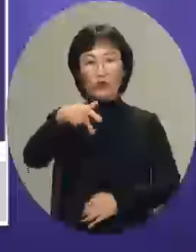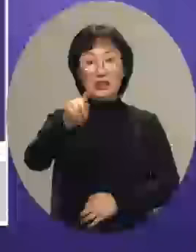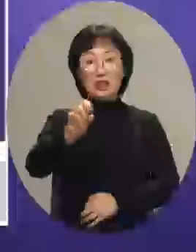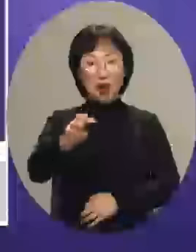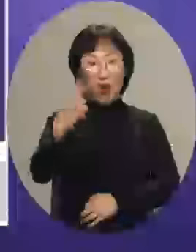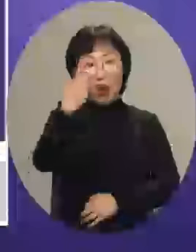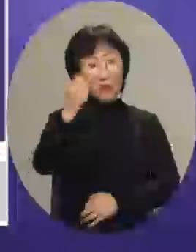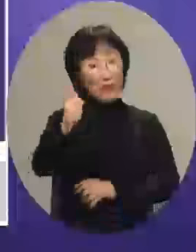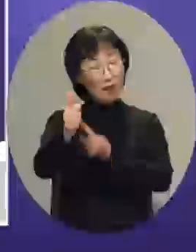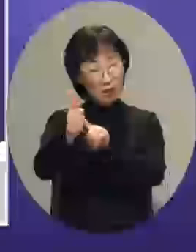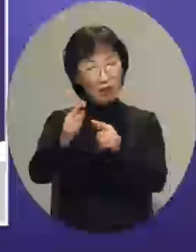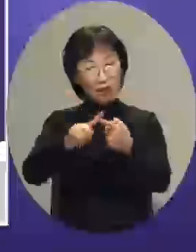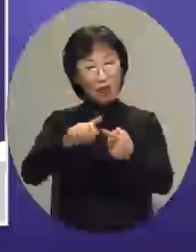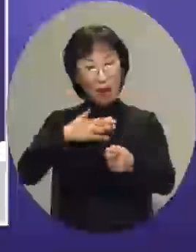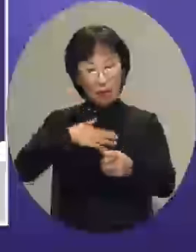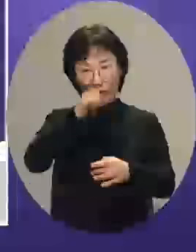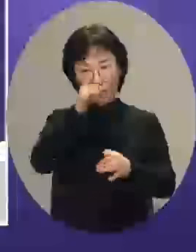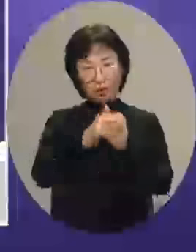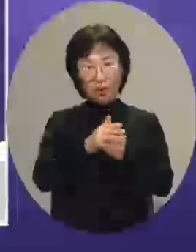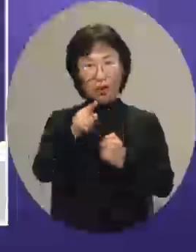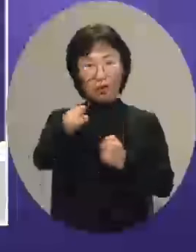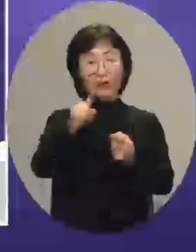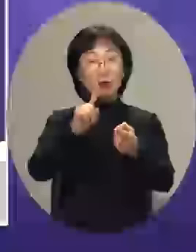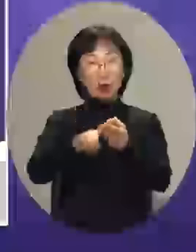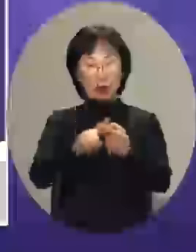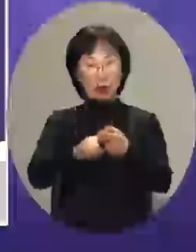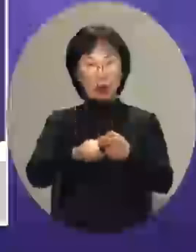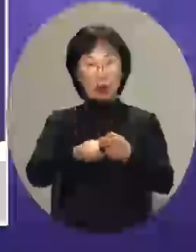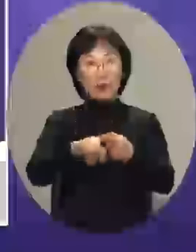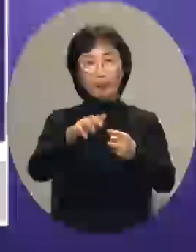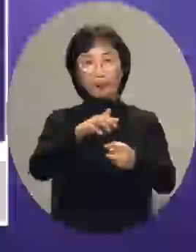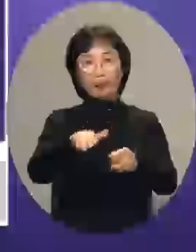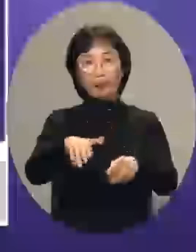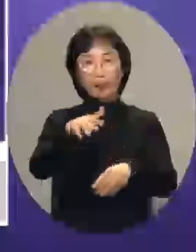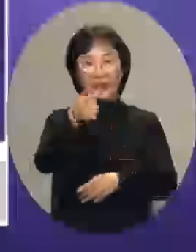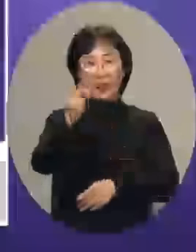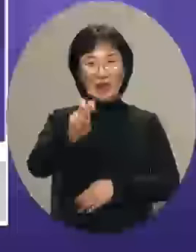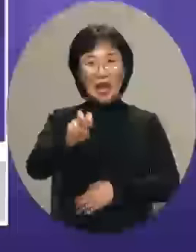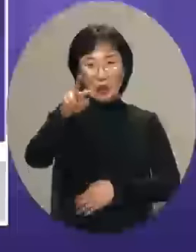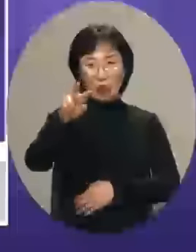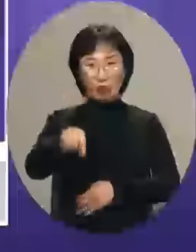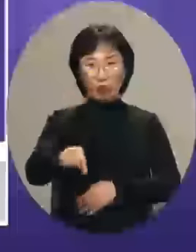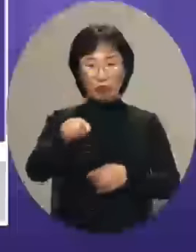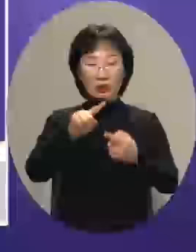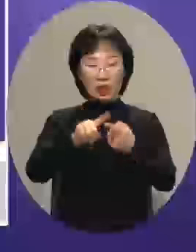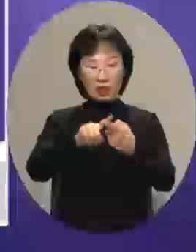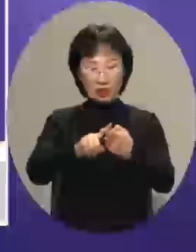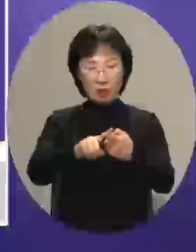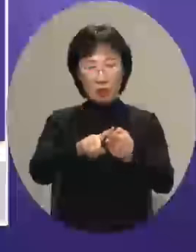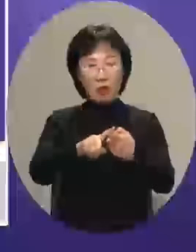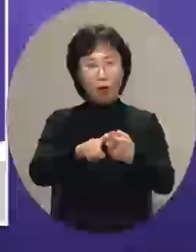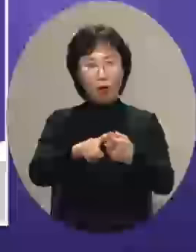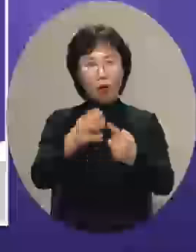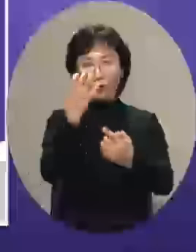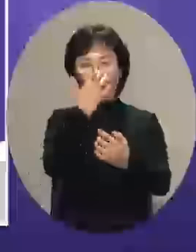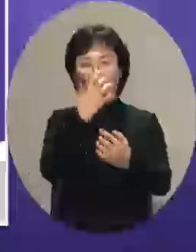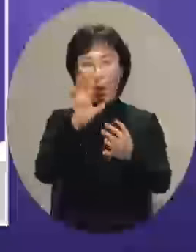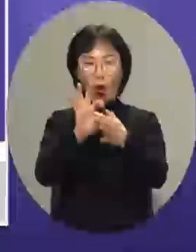검사가 2015년 남부지검 성폭력을 은폐한 검찰 수뇌부를 고발했는데